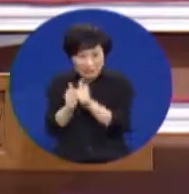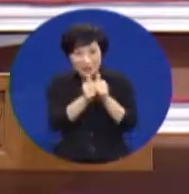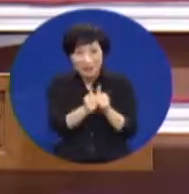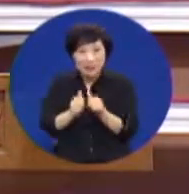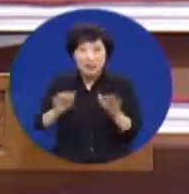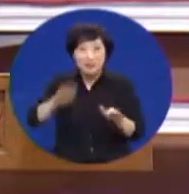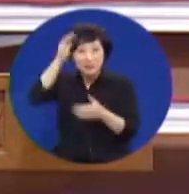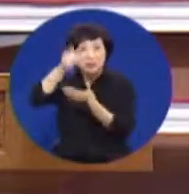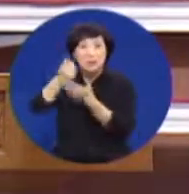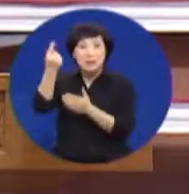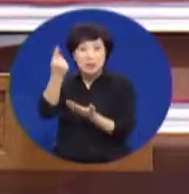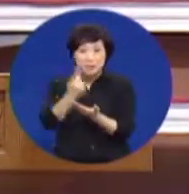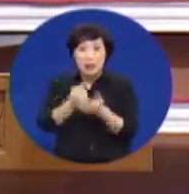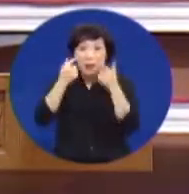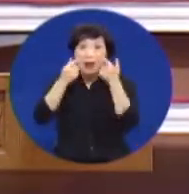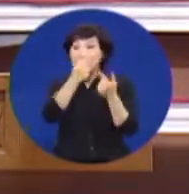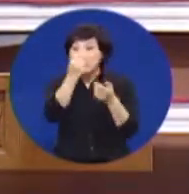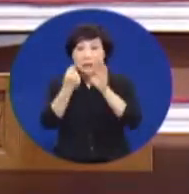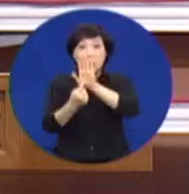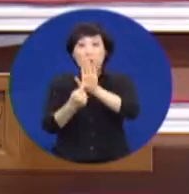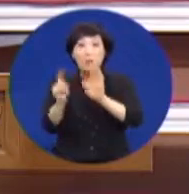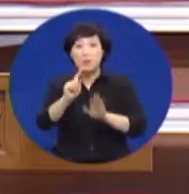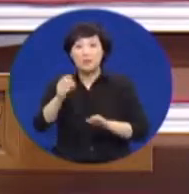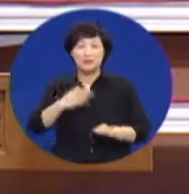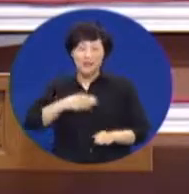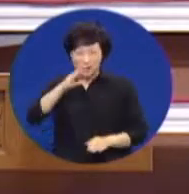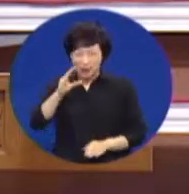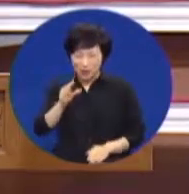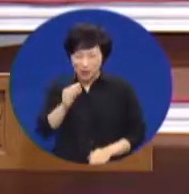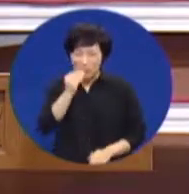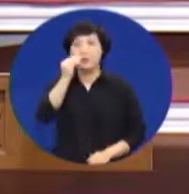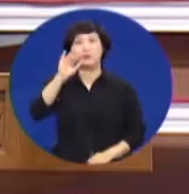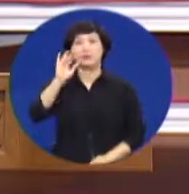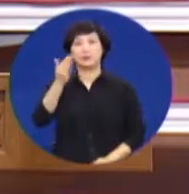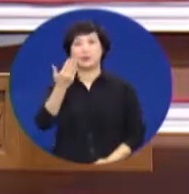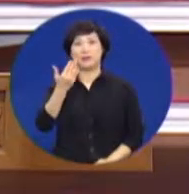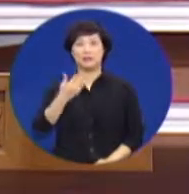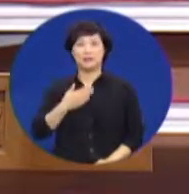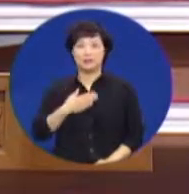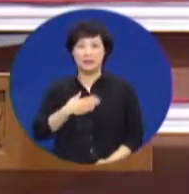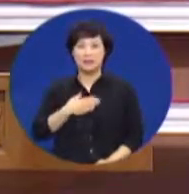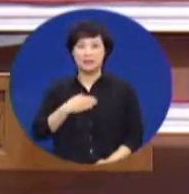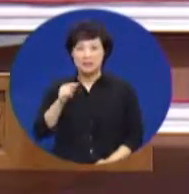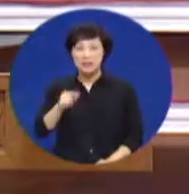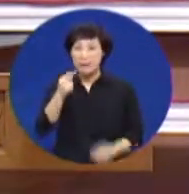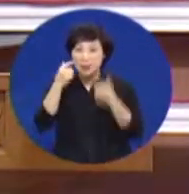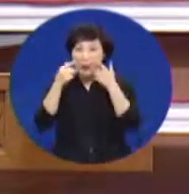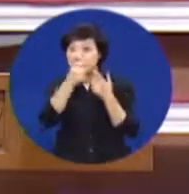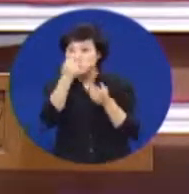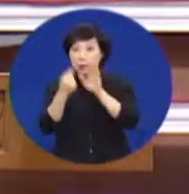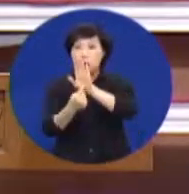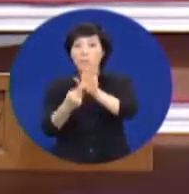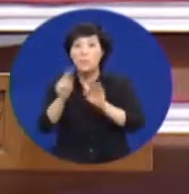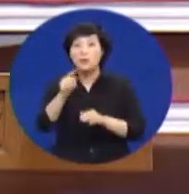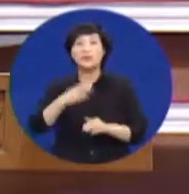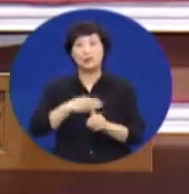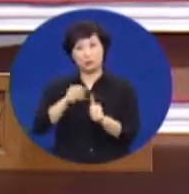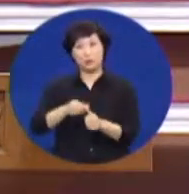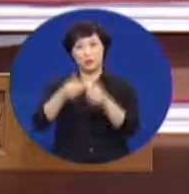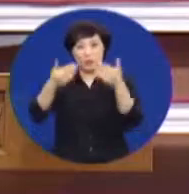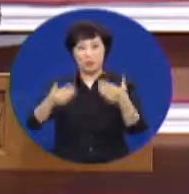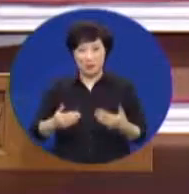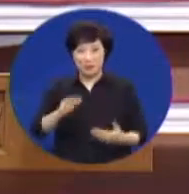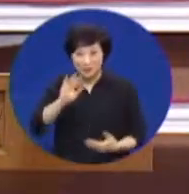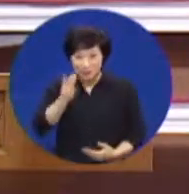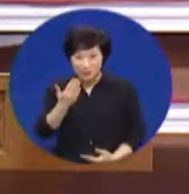성령이 임했다는 분명한 증거가 뭐냐? 거룩해졌다는 증거요. 거룩해졌다는 분명한 증거가 뭐냐? 구원받았다는